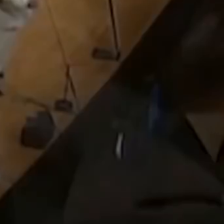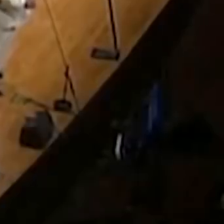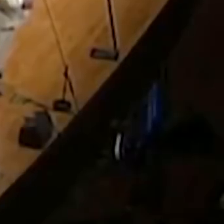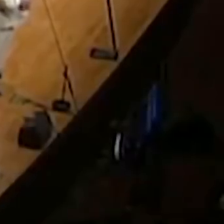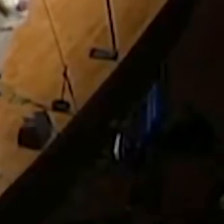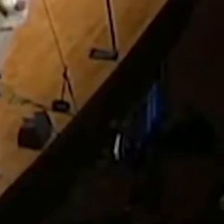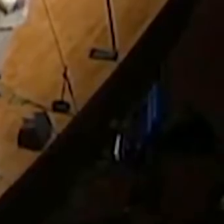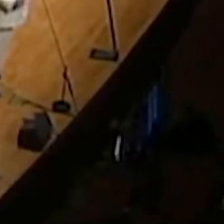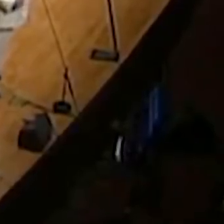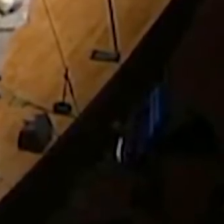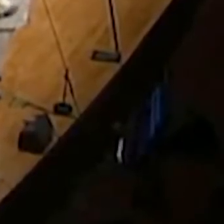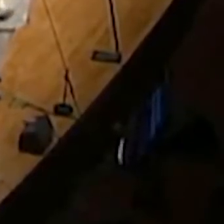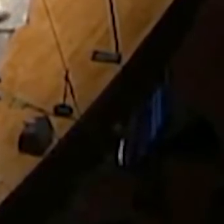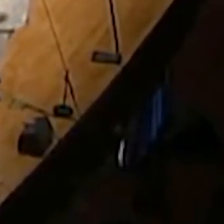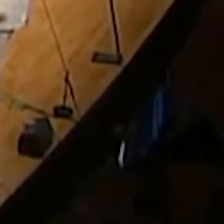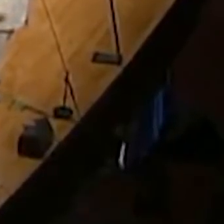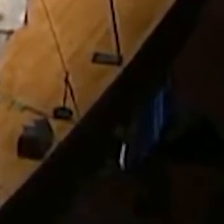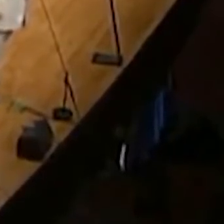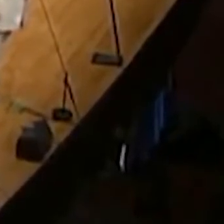별 내가